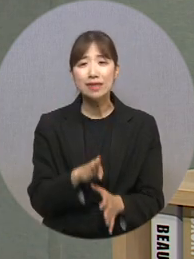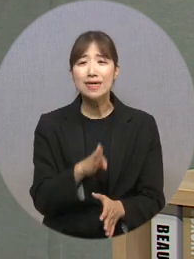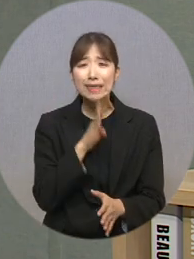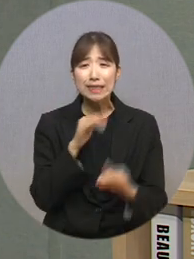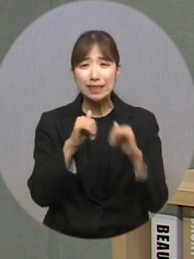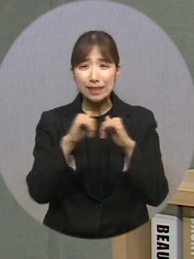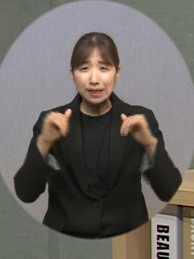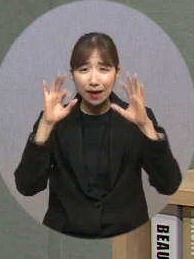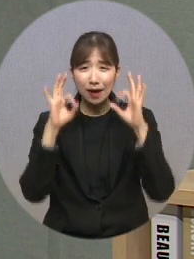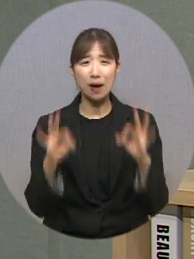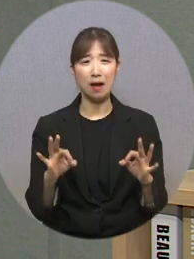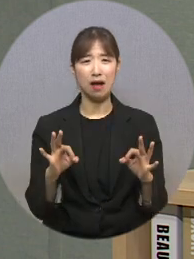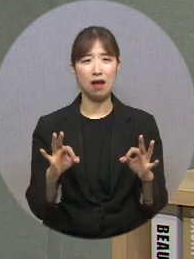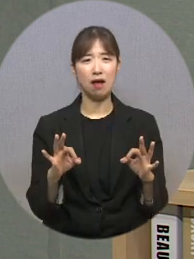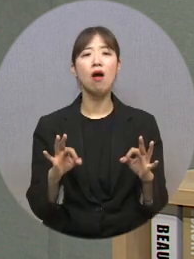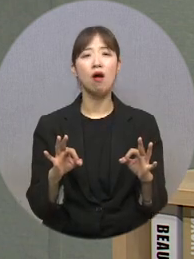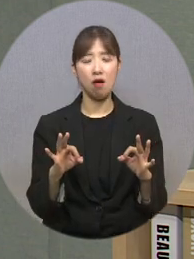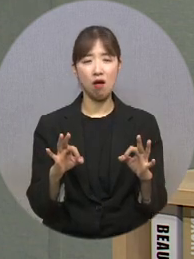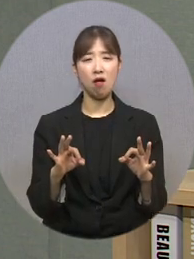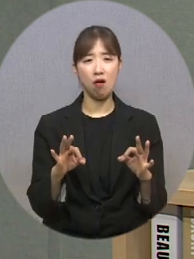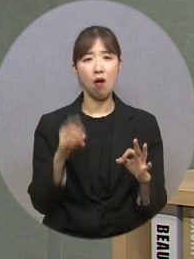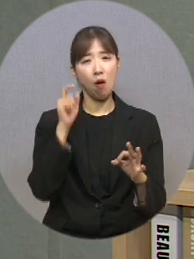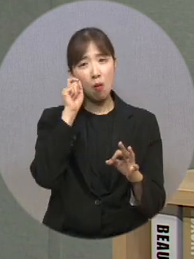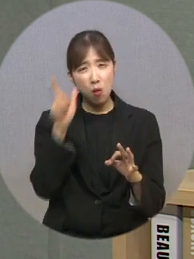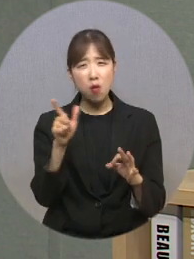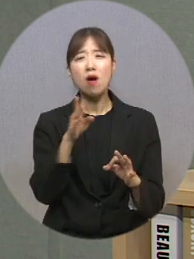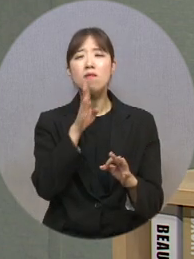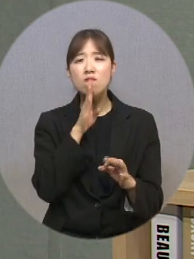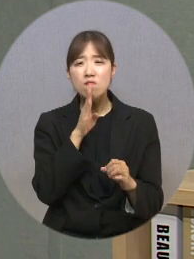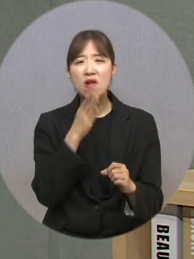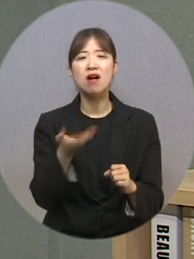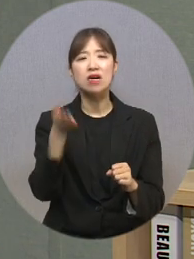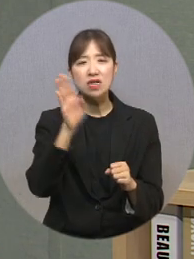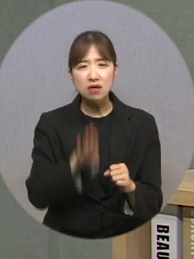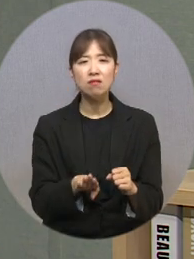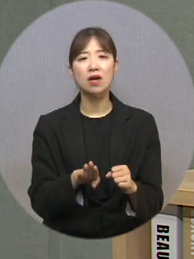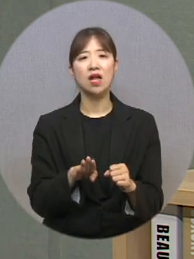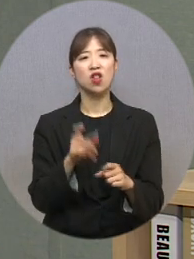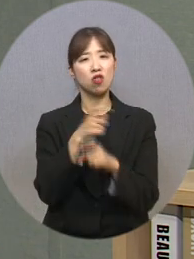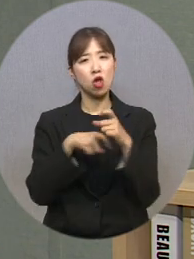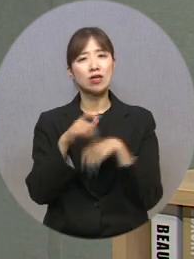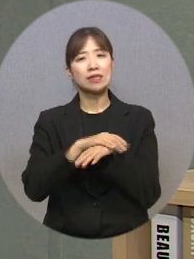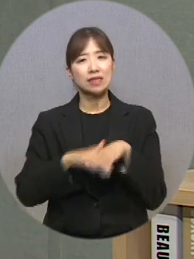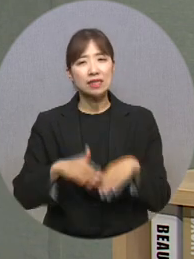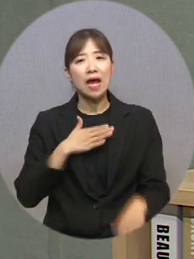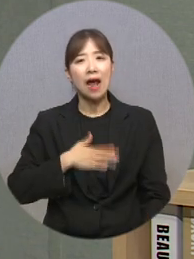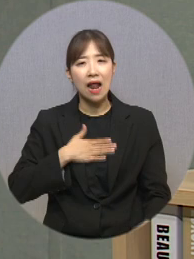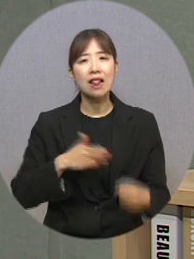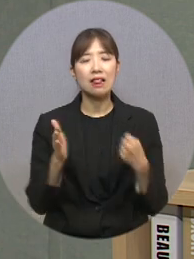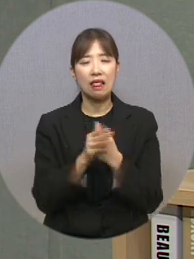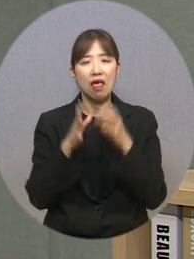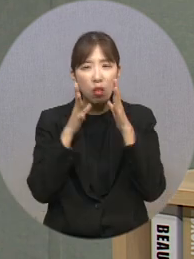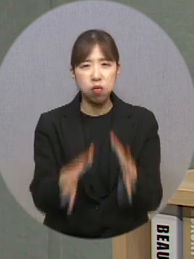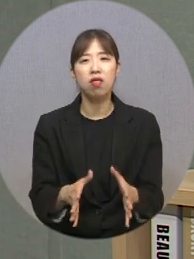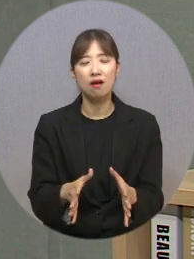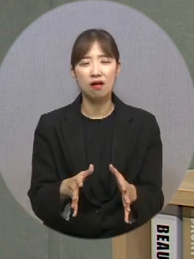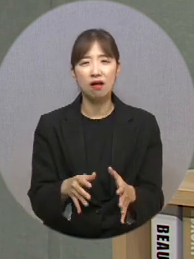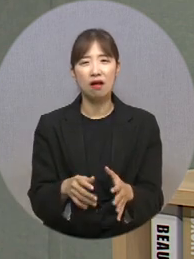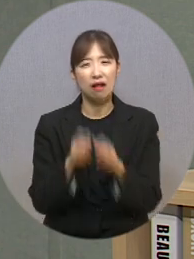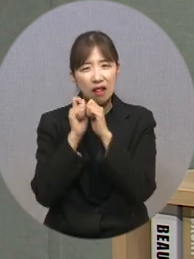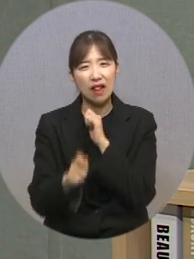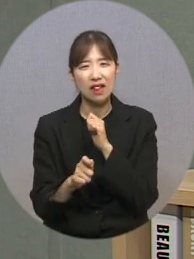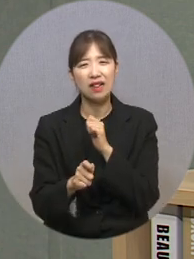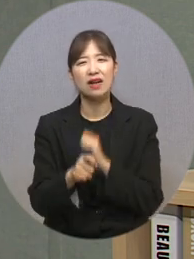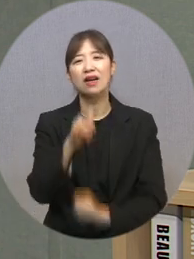보면은 알만한 사람이 오히려 더 잘 알기 때문에 사기를 당하지 않나. 예. 막 그런